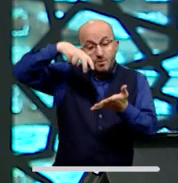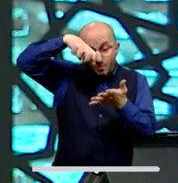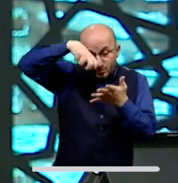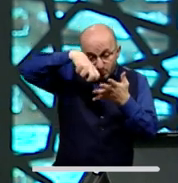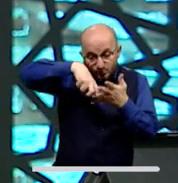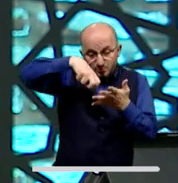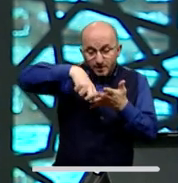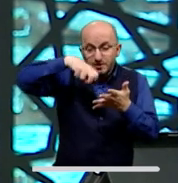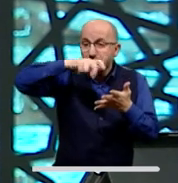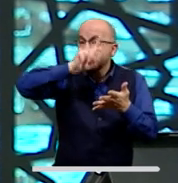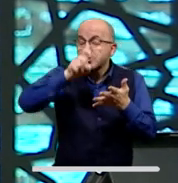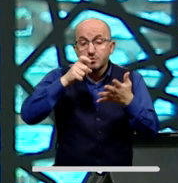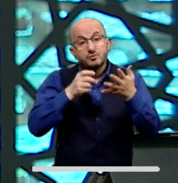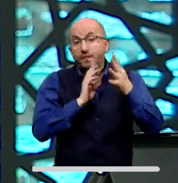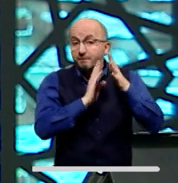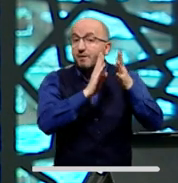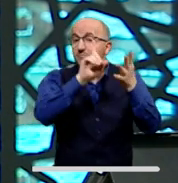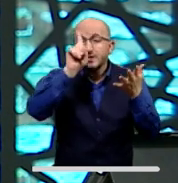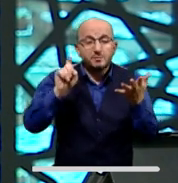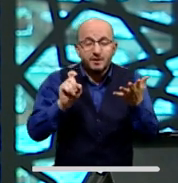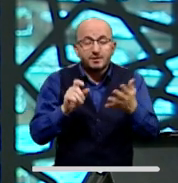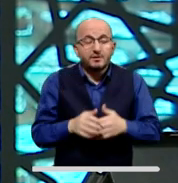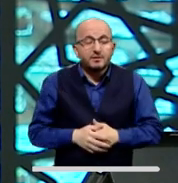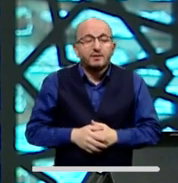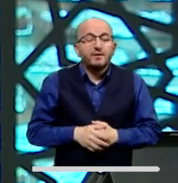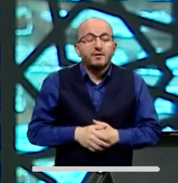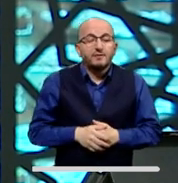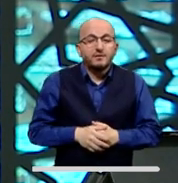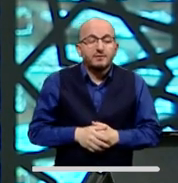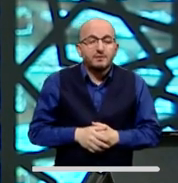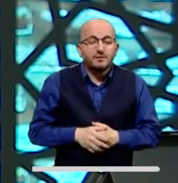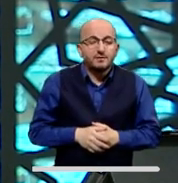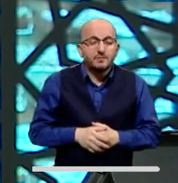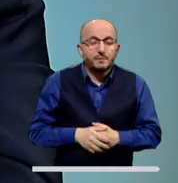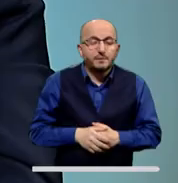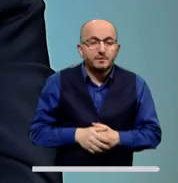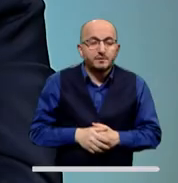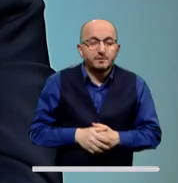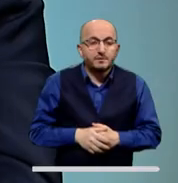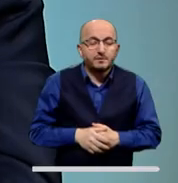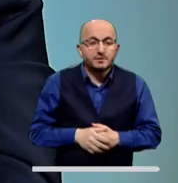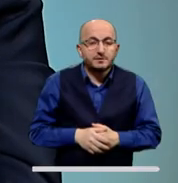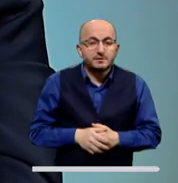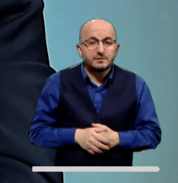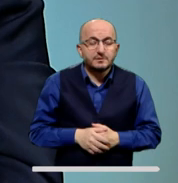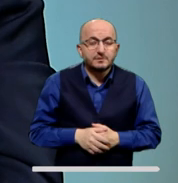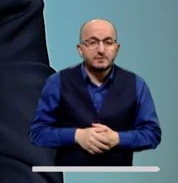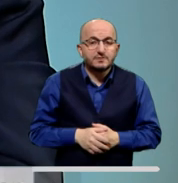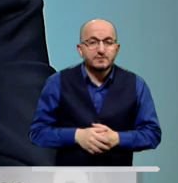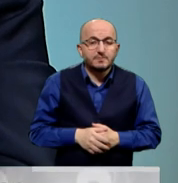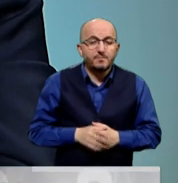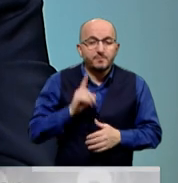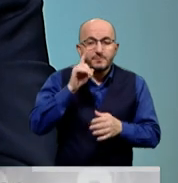tamamlamalı mı devam etmeli demiş Bu konuda hocamız cevap verirse çok seviniriz diye de not etmiş Tabii ki